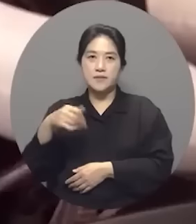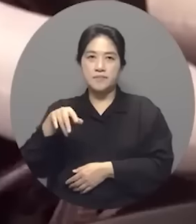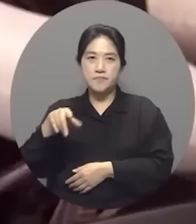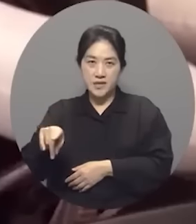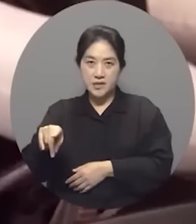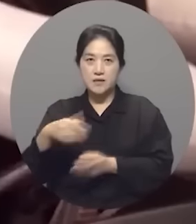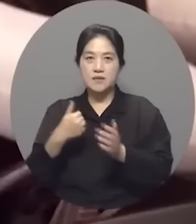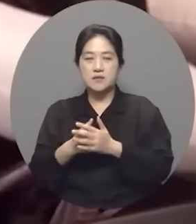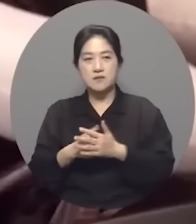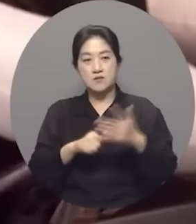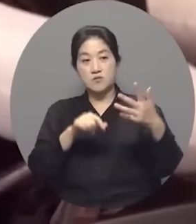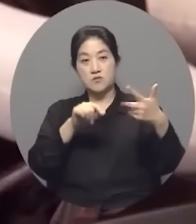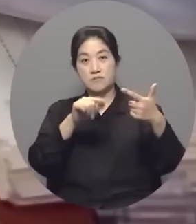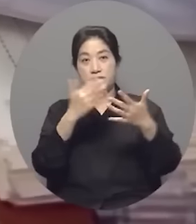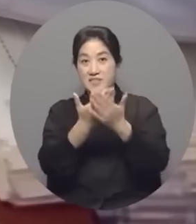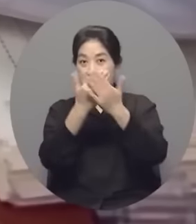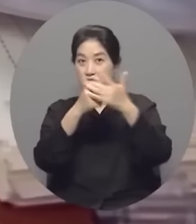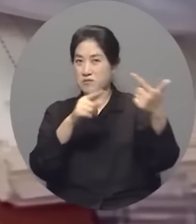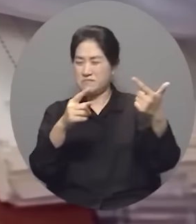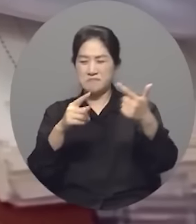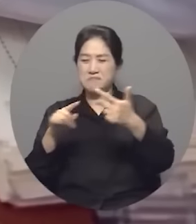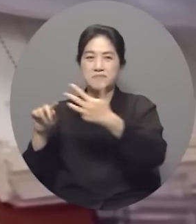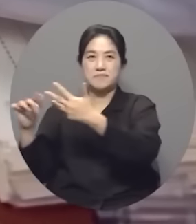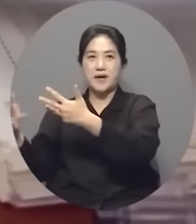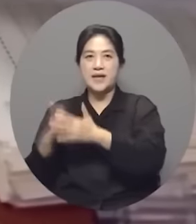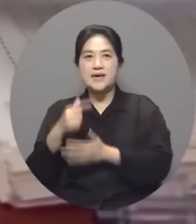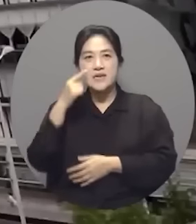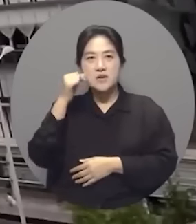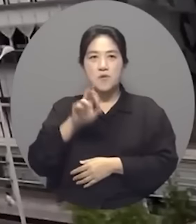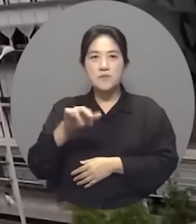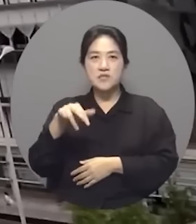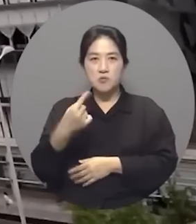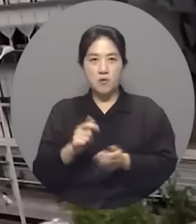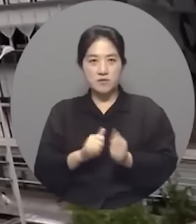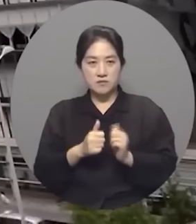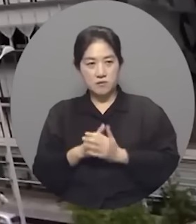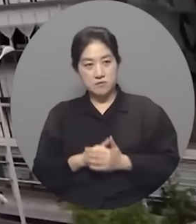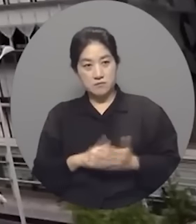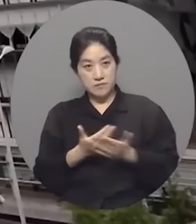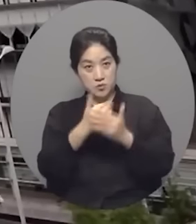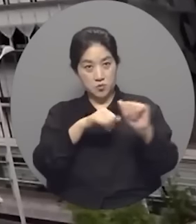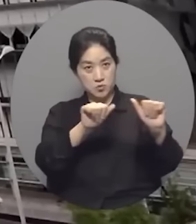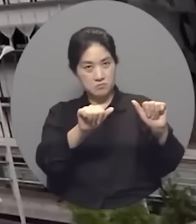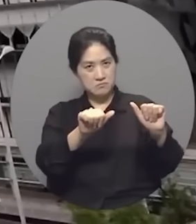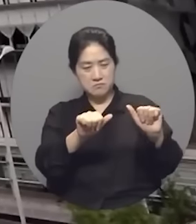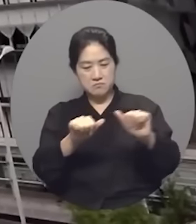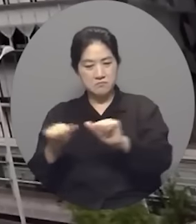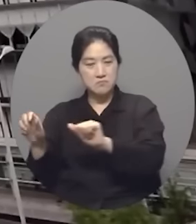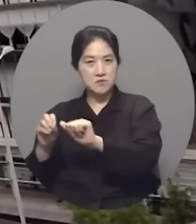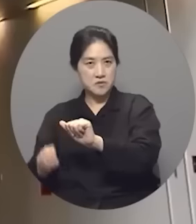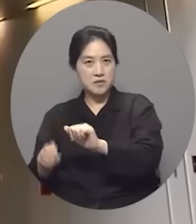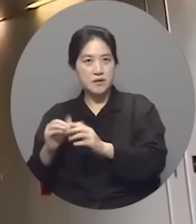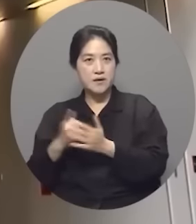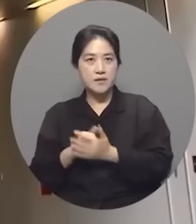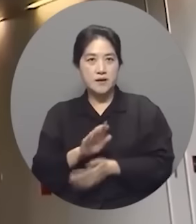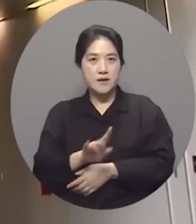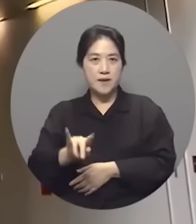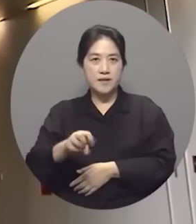6.4% 4.8% 일본 미주오 증권은 5.5% 5% 바클